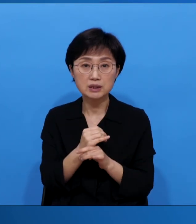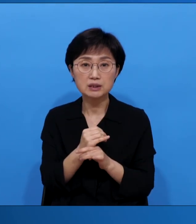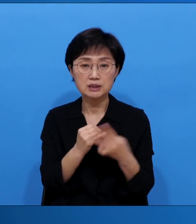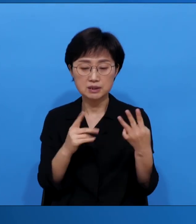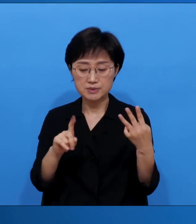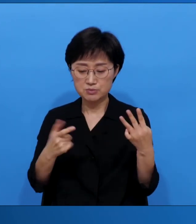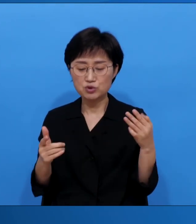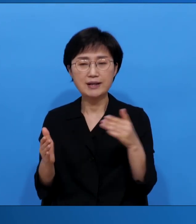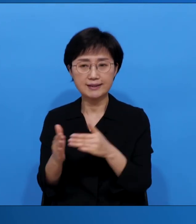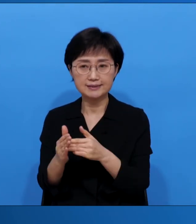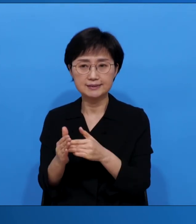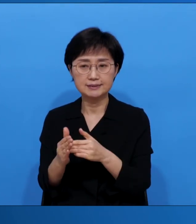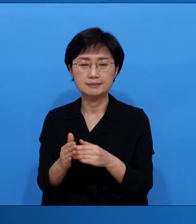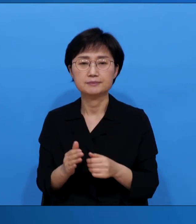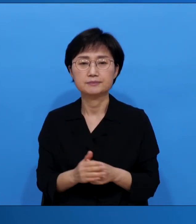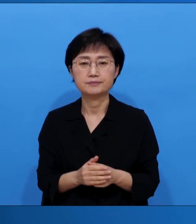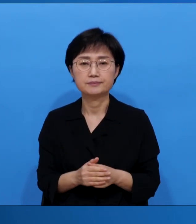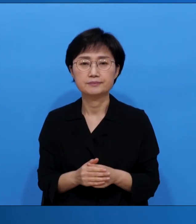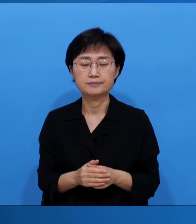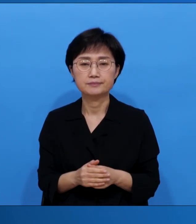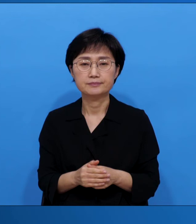16일 마감됩니다.